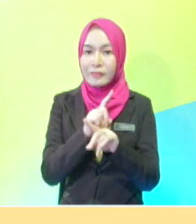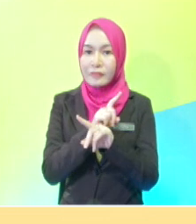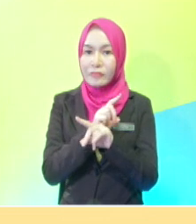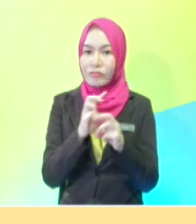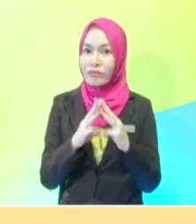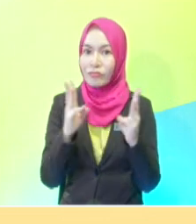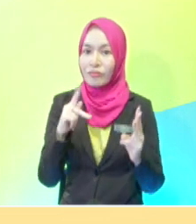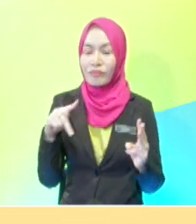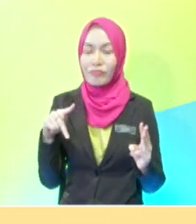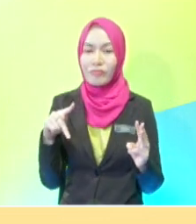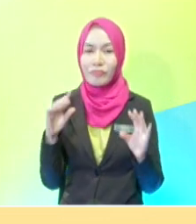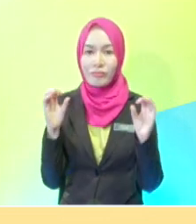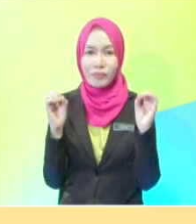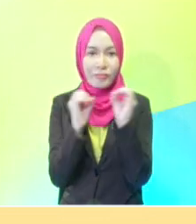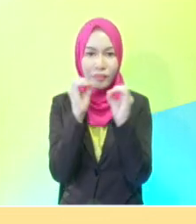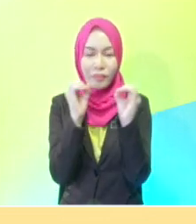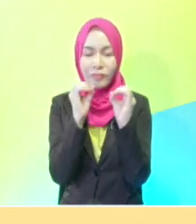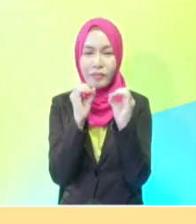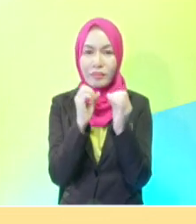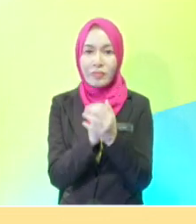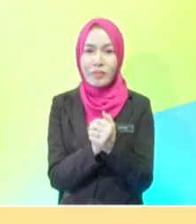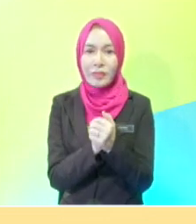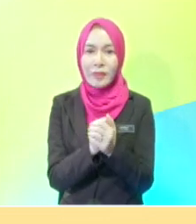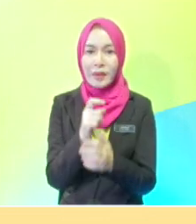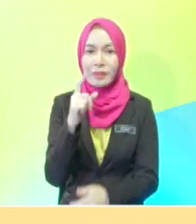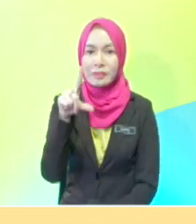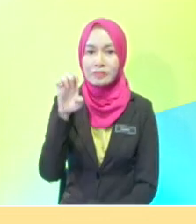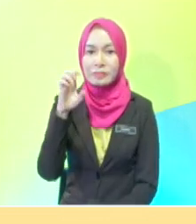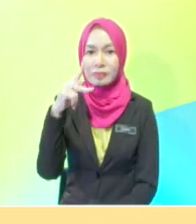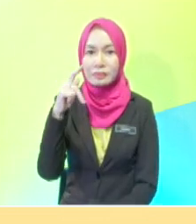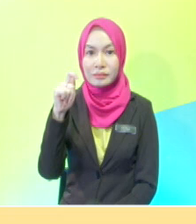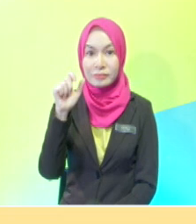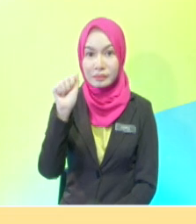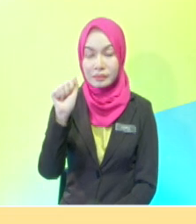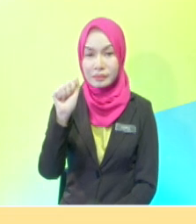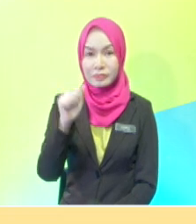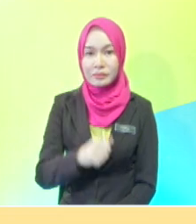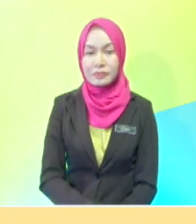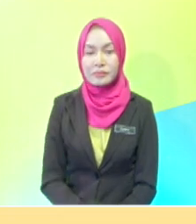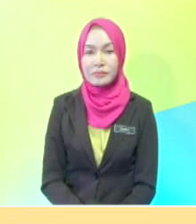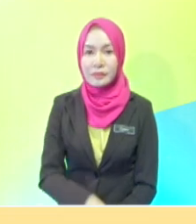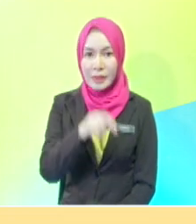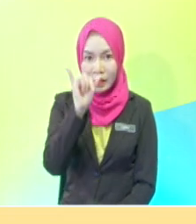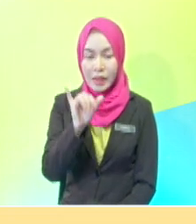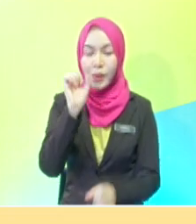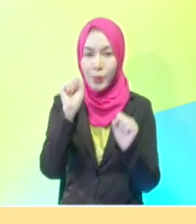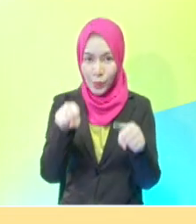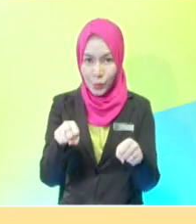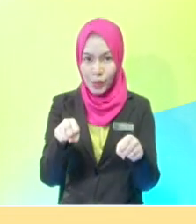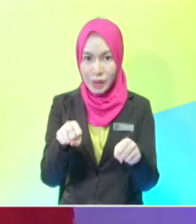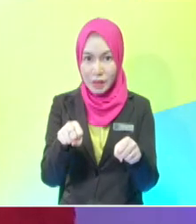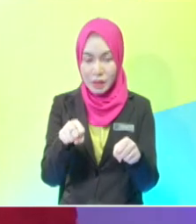sejenis roti yang boleh menyebabkan elegik kepada kanak-kanak Jadi sebenarnya ada sisi Tengah kadang-kadang